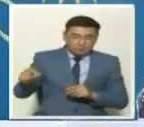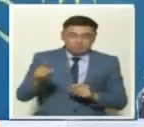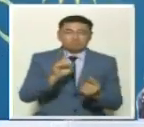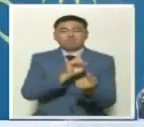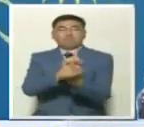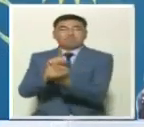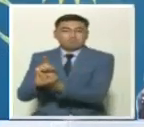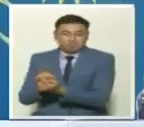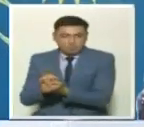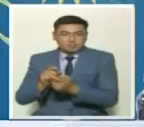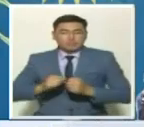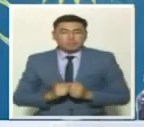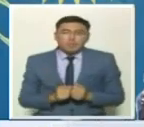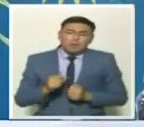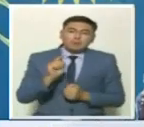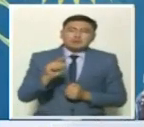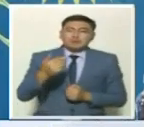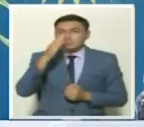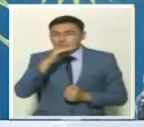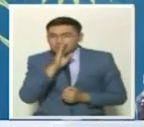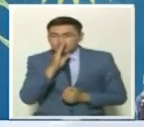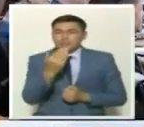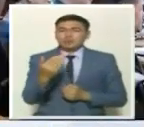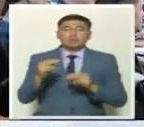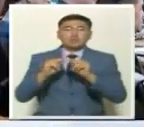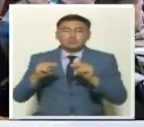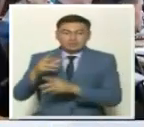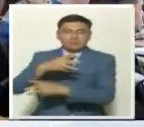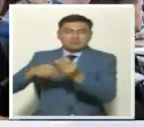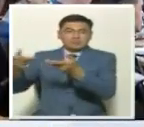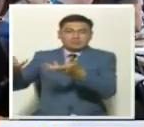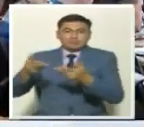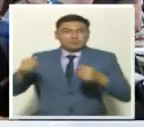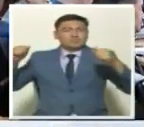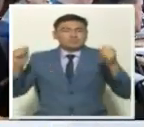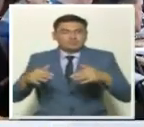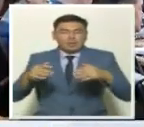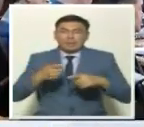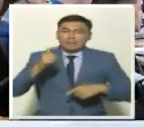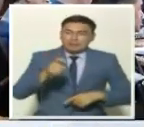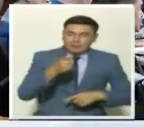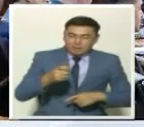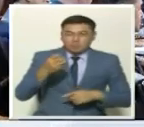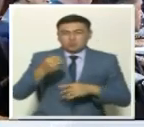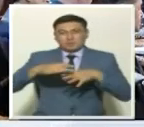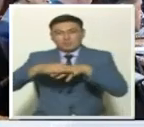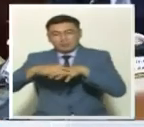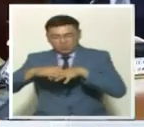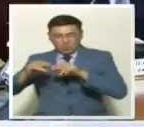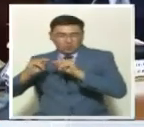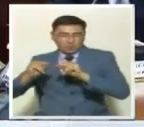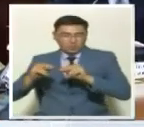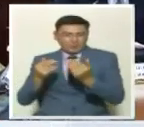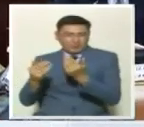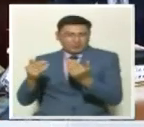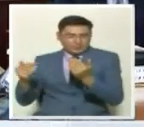кездесуге талантты оқушылар, олардың ата-аналары мен мұғалімдері қатысты. Химия және математика пәндерінен халықаралық дәрежедегі олимпиада биыл шілде